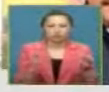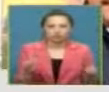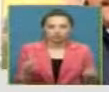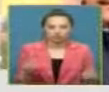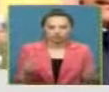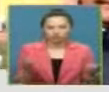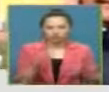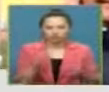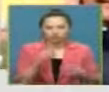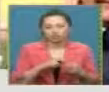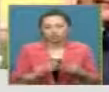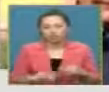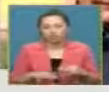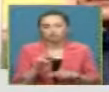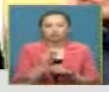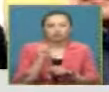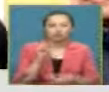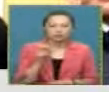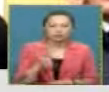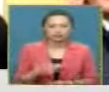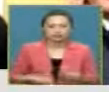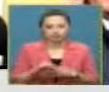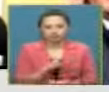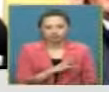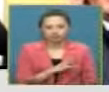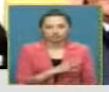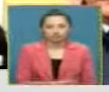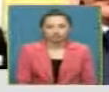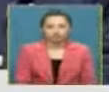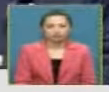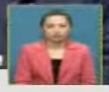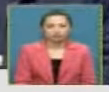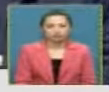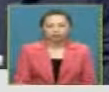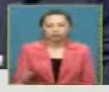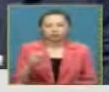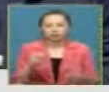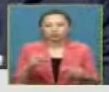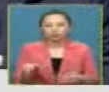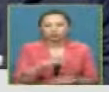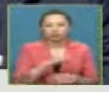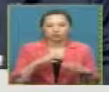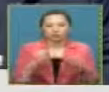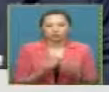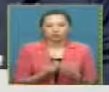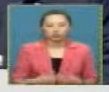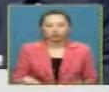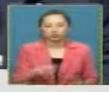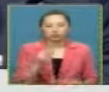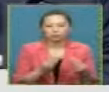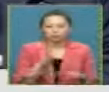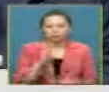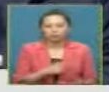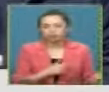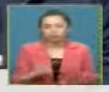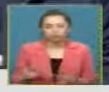30%-ды жабу жөнінен қандай жұмыстар жүргізіп жатыр, соның бәрін айтып берді бізге. Үй алаңында бәрі ойындарды